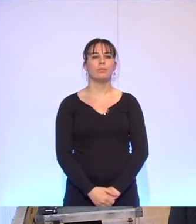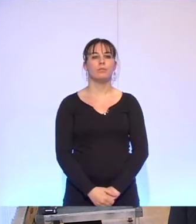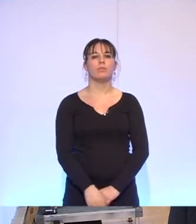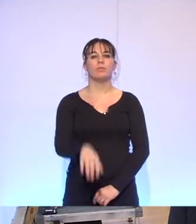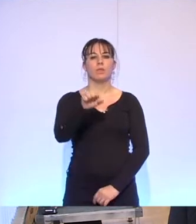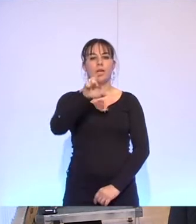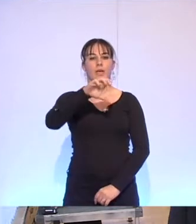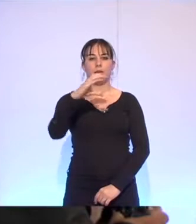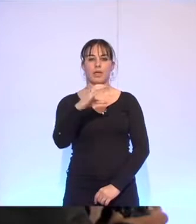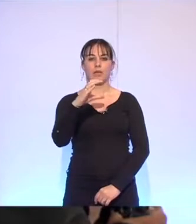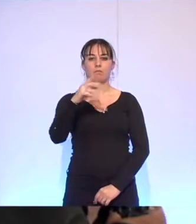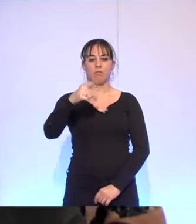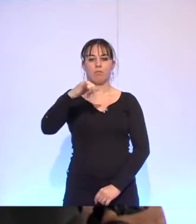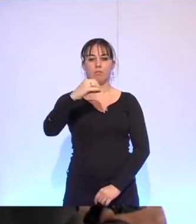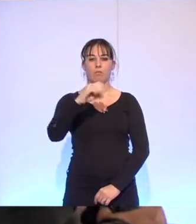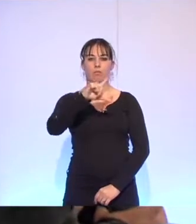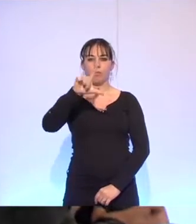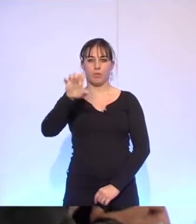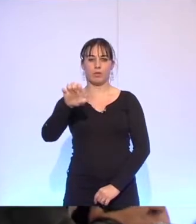Éric Piolle.